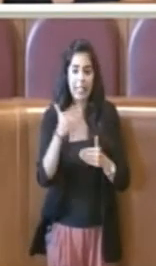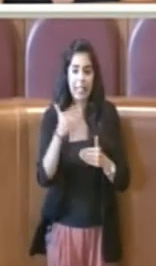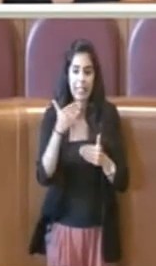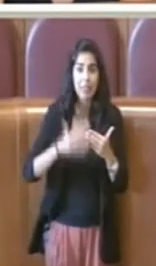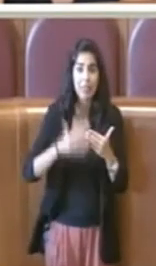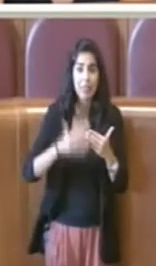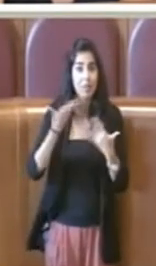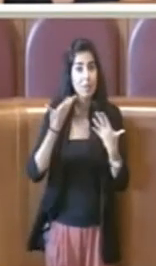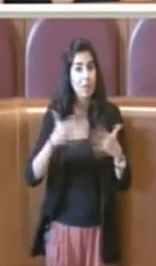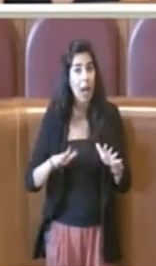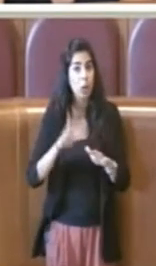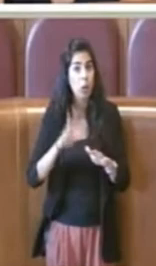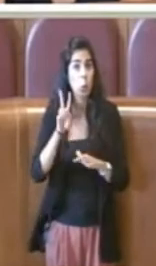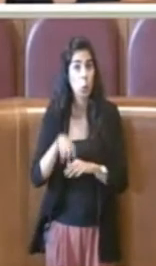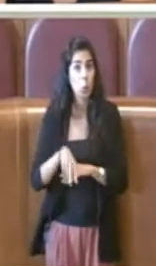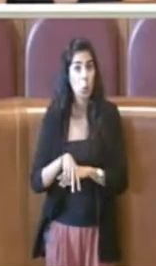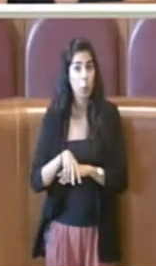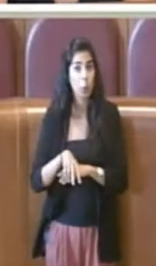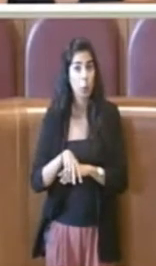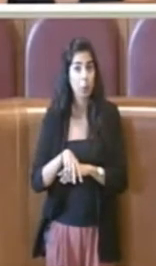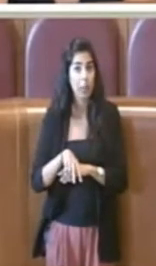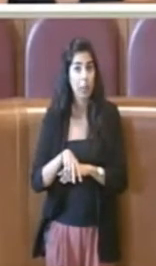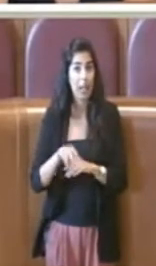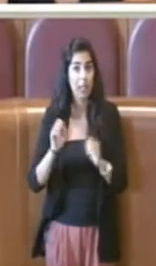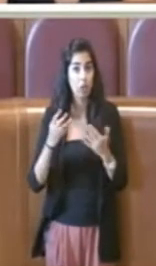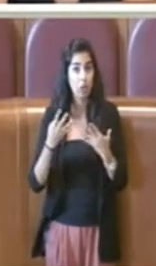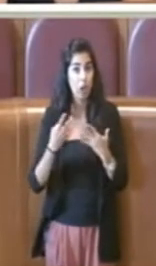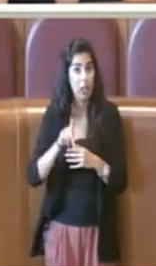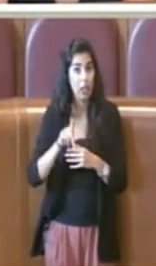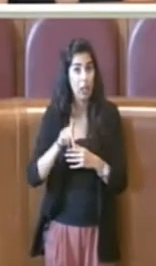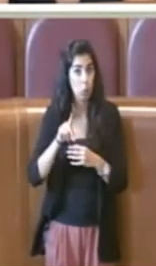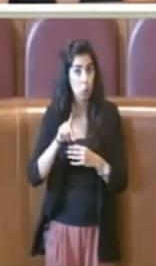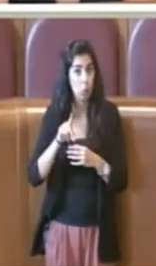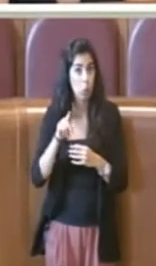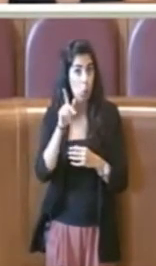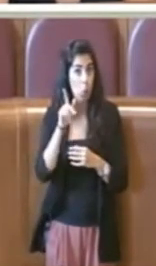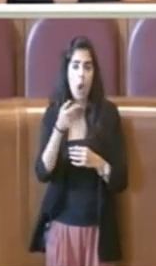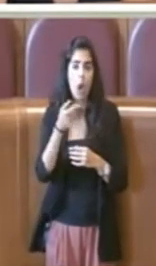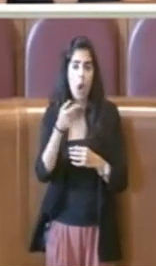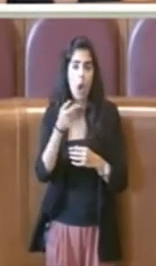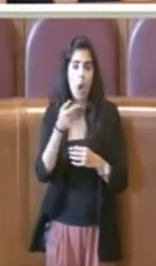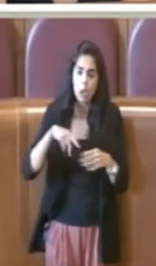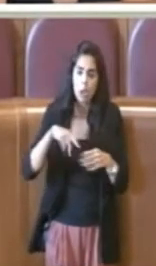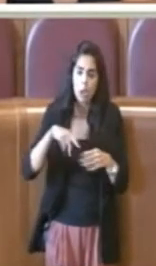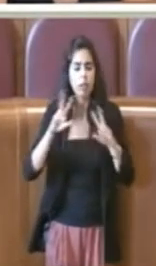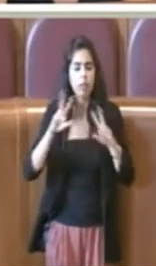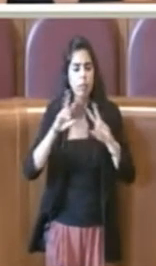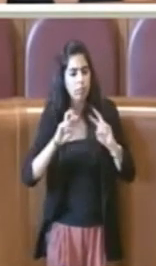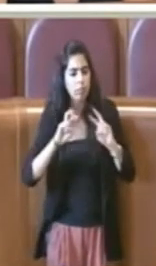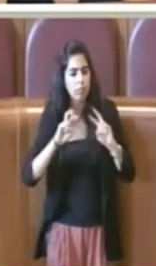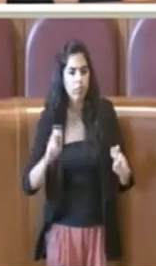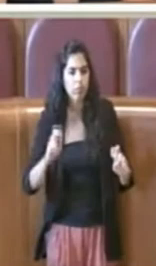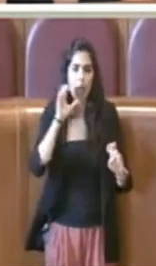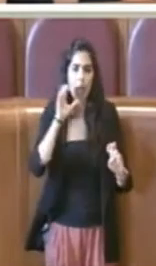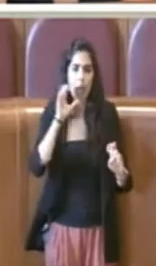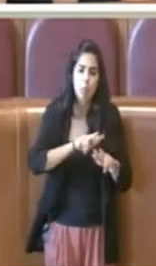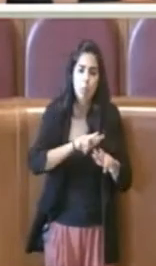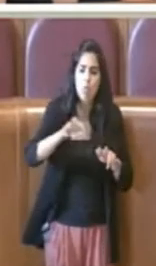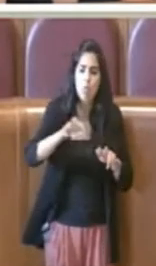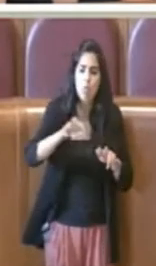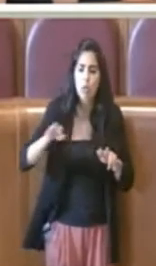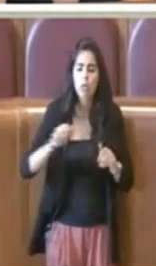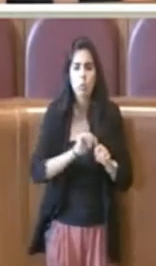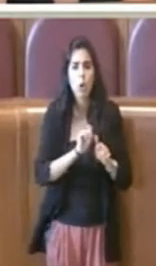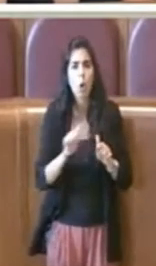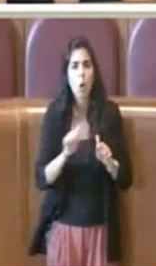scadenza del 31 luglio, abbiamo anche fatto un lavoro di indagine presso i municipi, premesso che